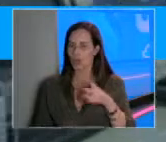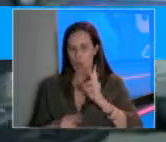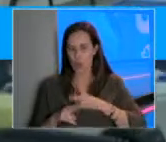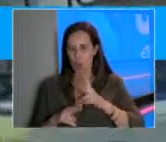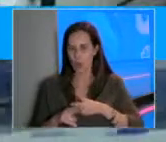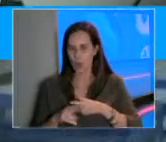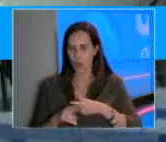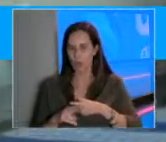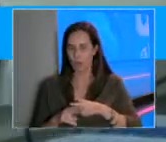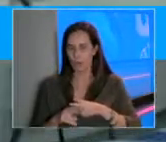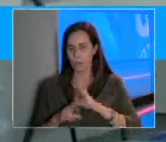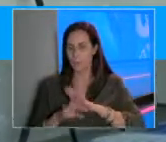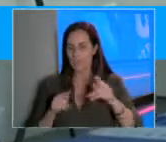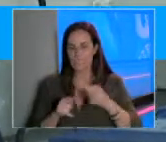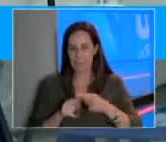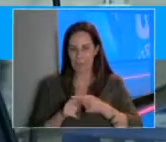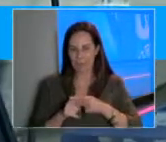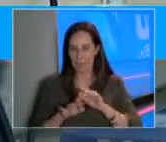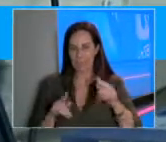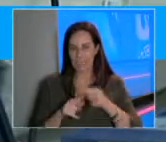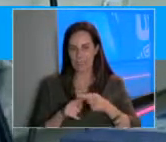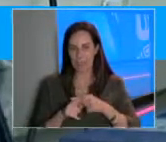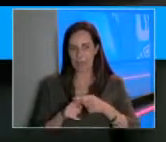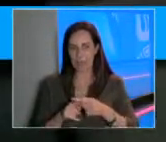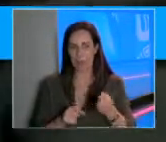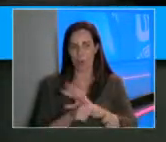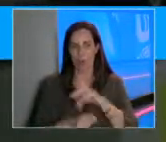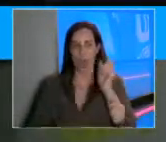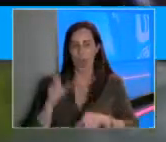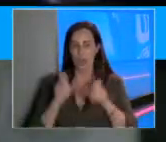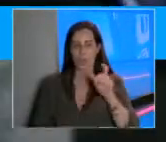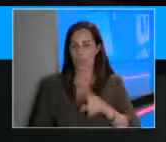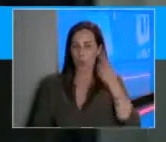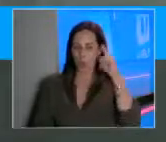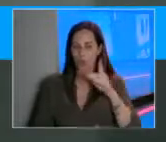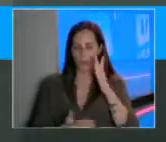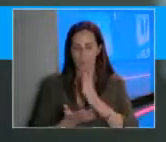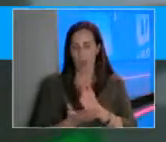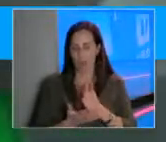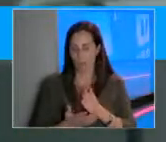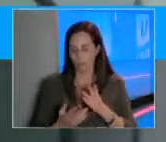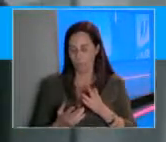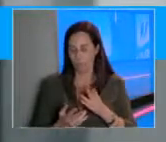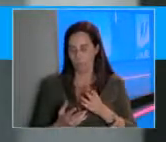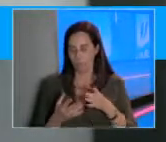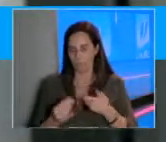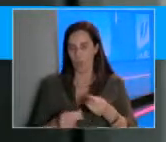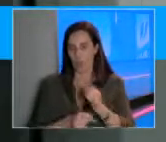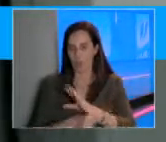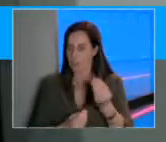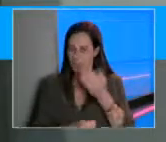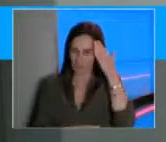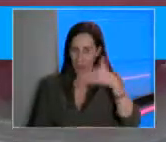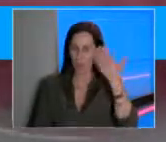תחלואה אסימפטומטית, או הידבקות אסימפטומטית בנגיף, אנשים אפילו לא יודעים שהם פגשו אותו. עכשיו זה דבר